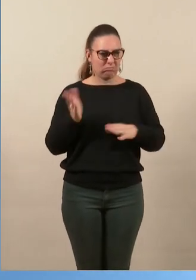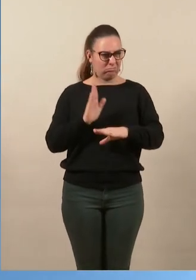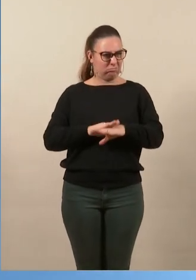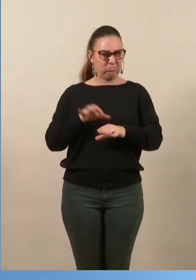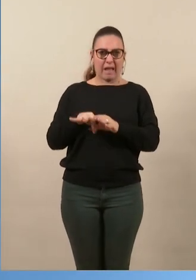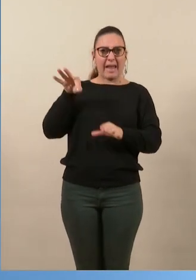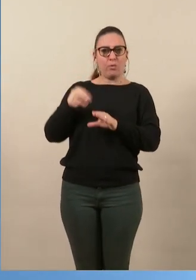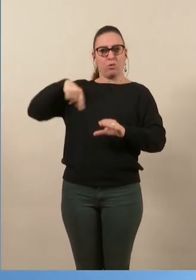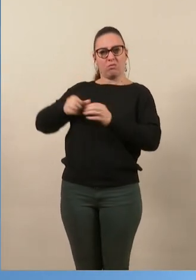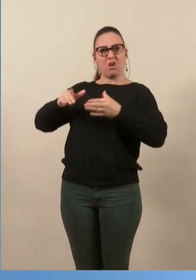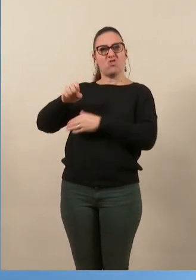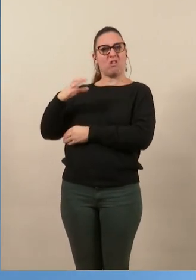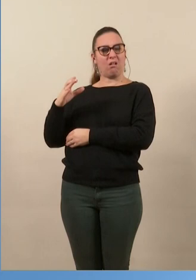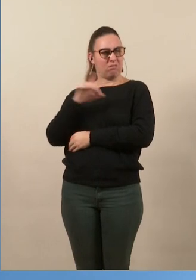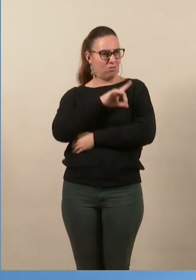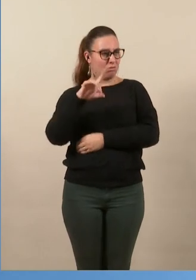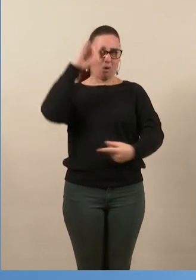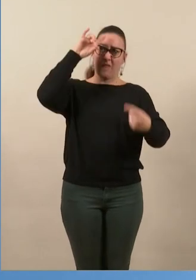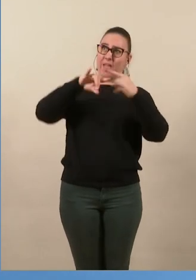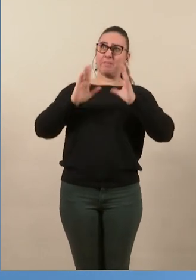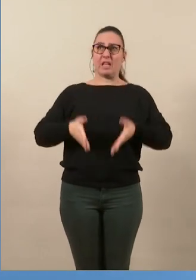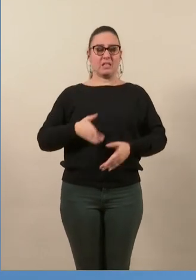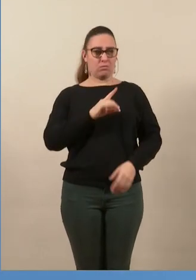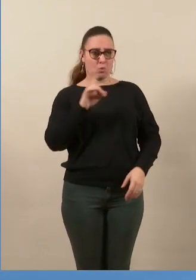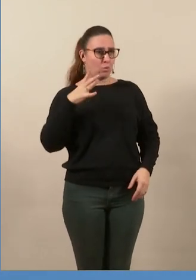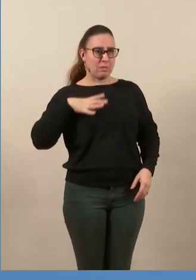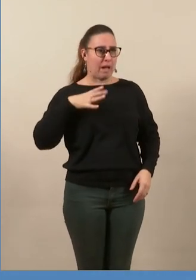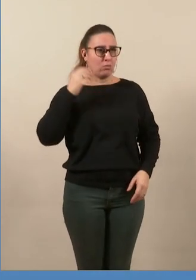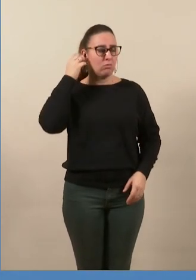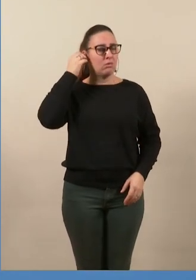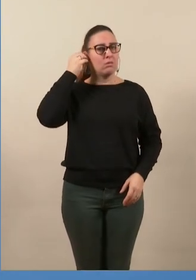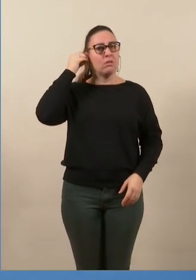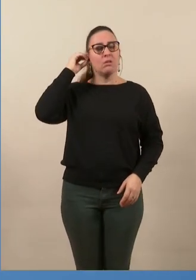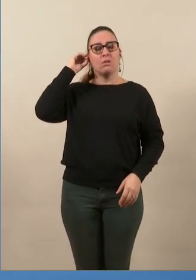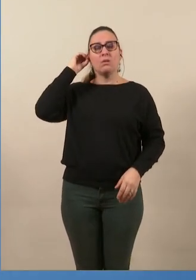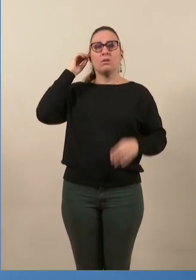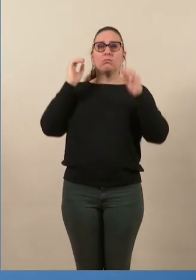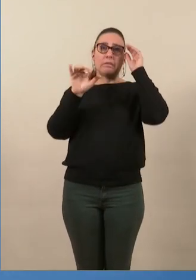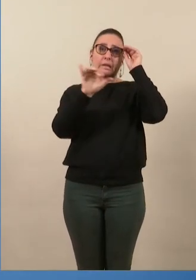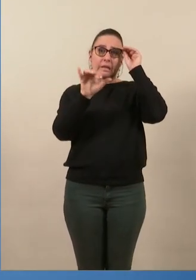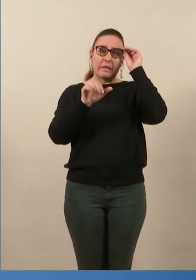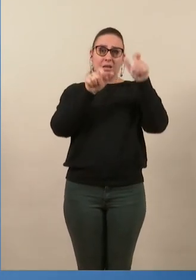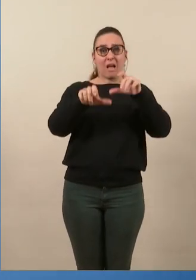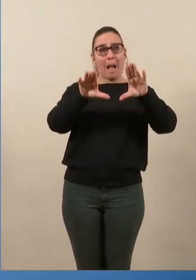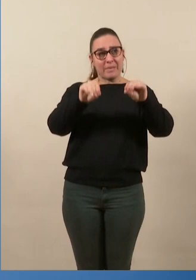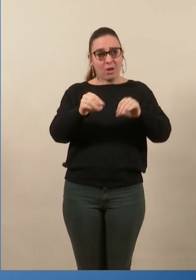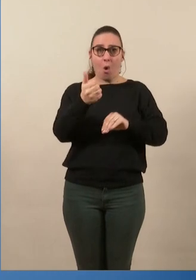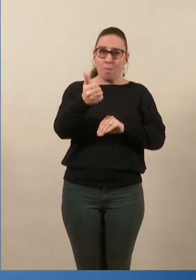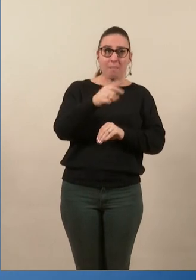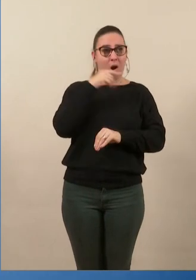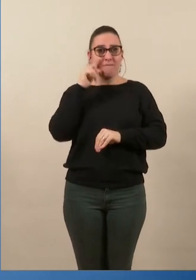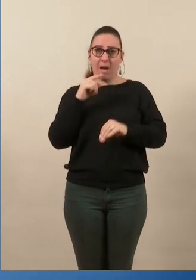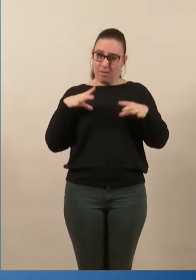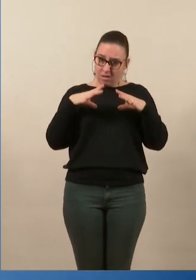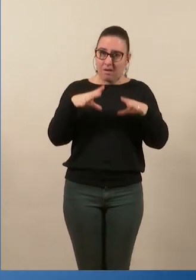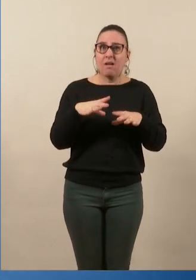cette majorité qui décident des thèmes des ateliers qui sont mis en place dans les MDH c'est les habitants et les habitantes en partenariat